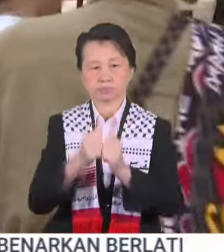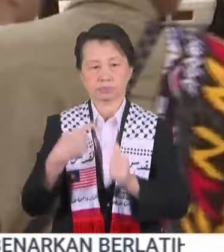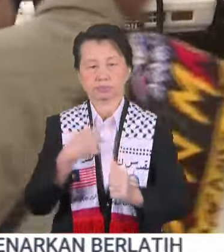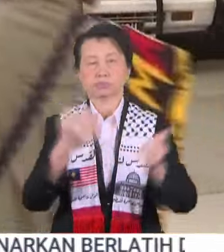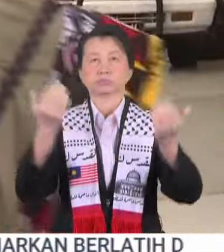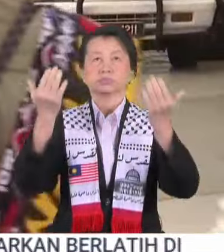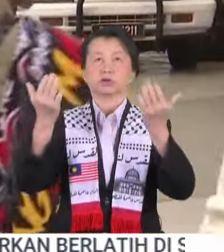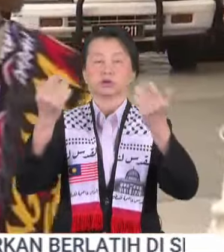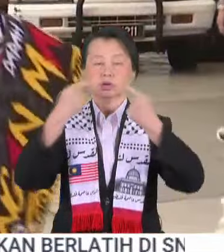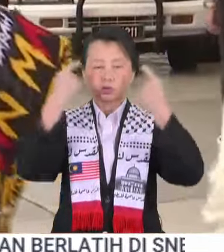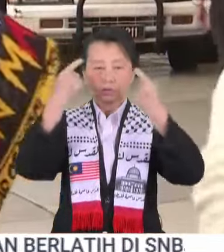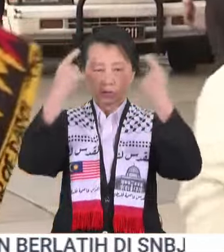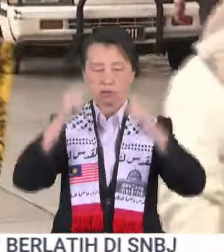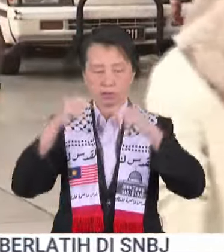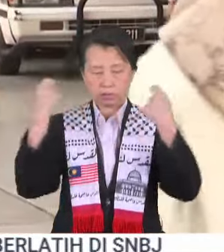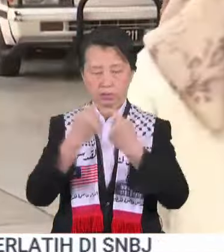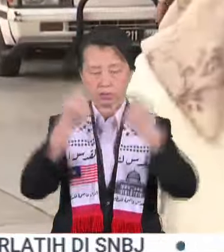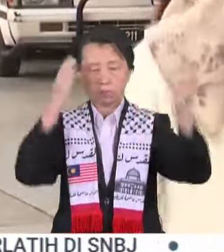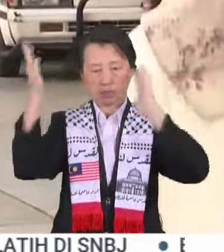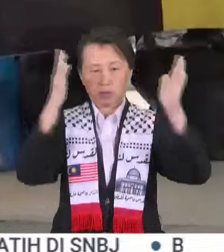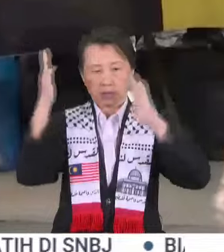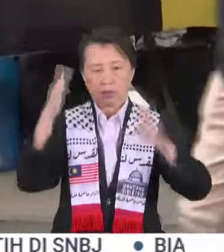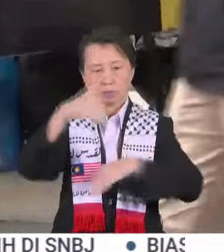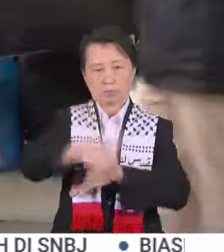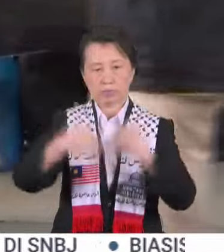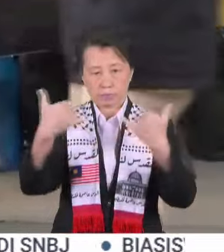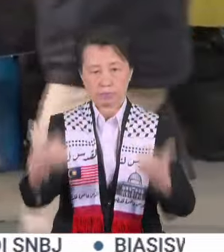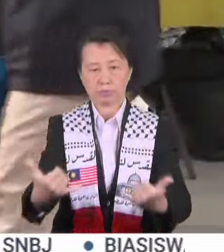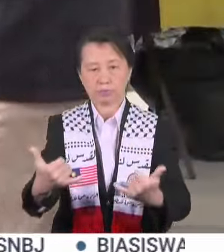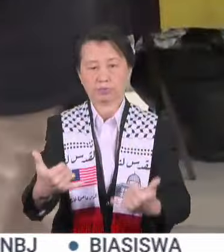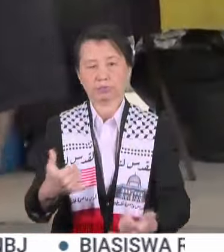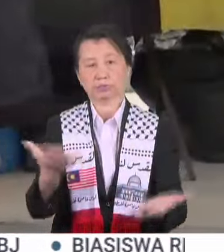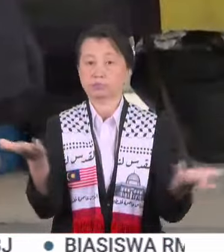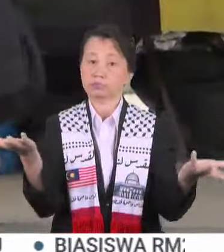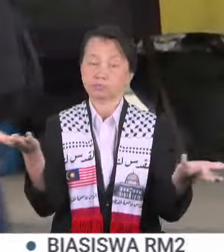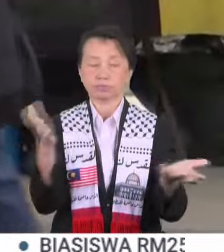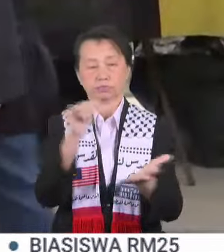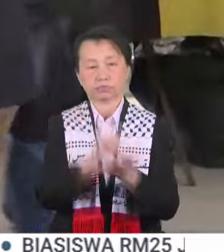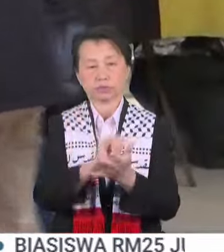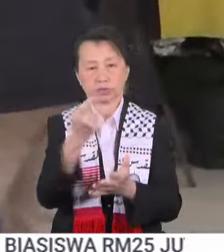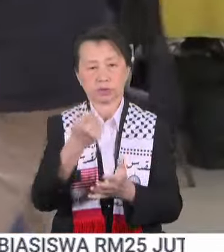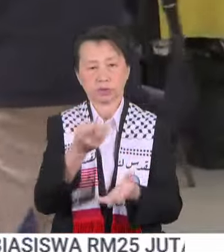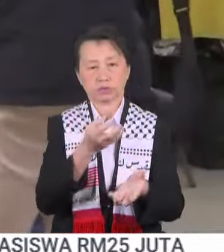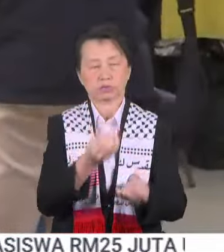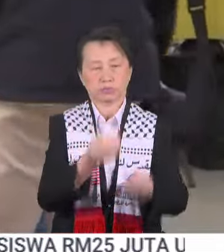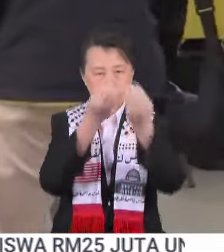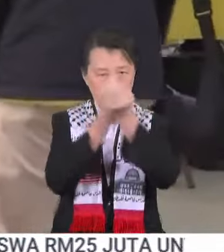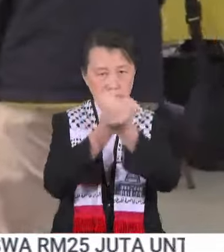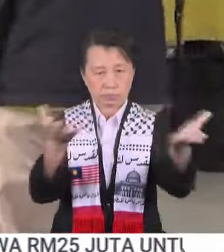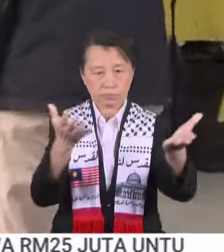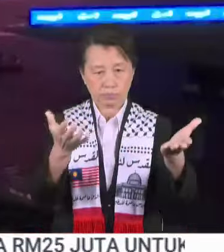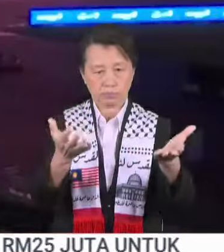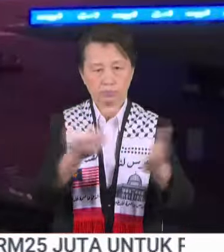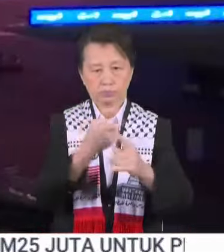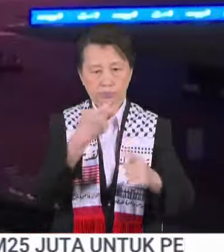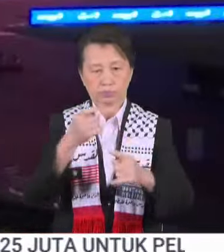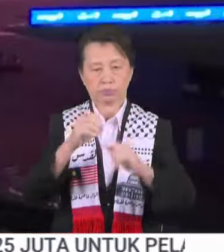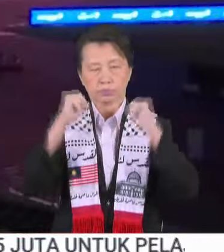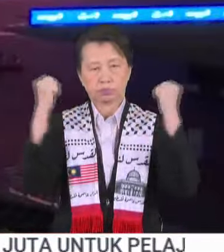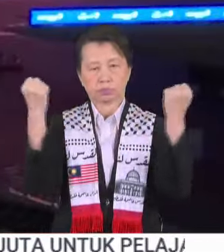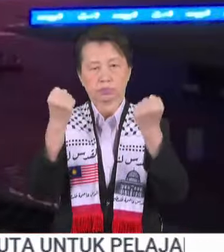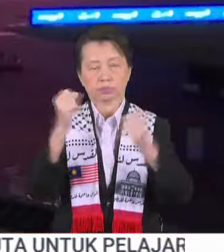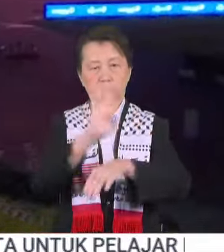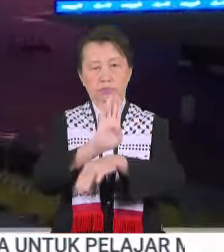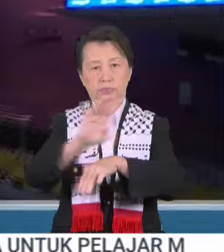mendoakan kejayaan buat skuad negara kita malam ini saya kira itu saja yang dapat saya kongsikan keadaan semasa dari stadium Bukit